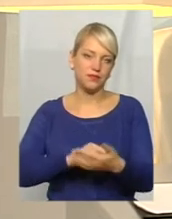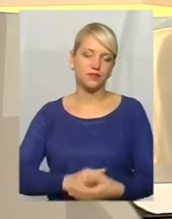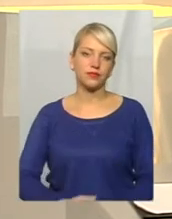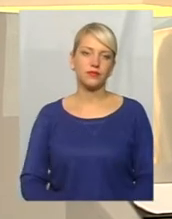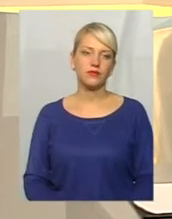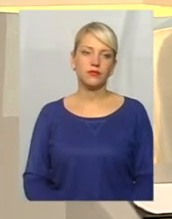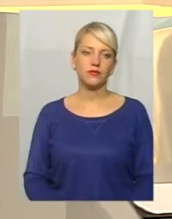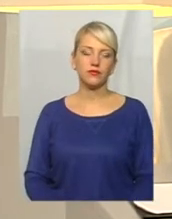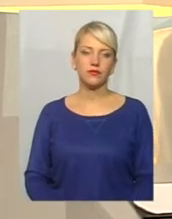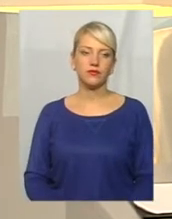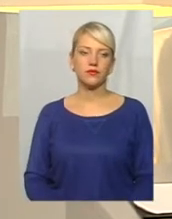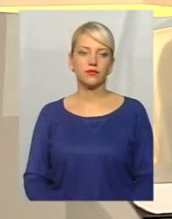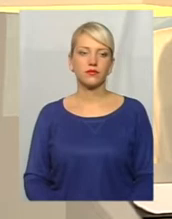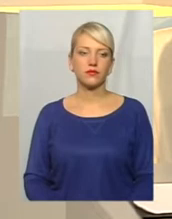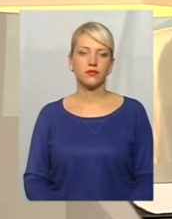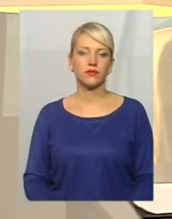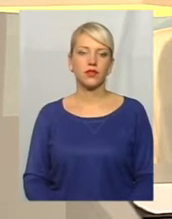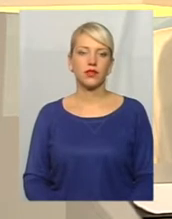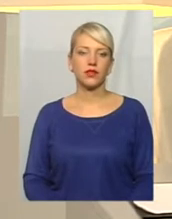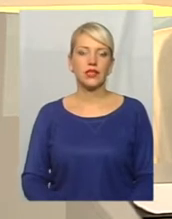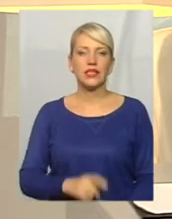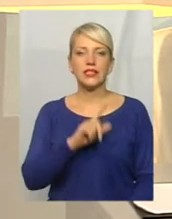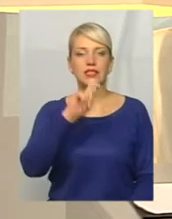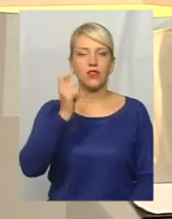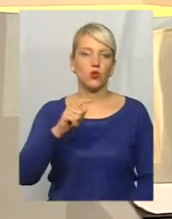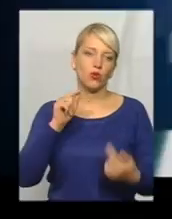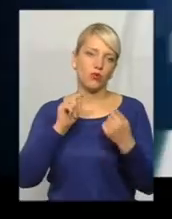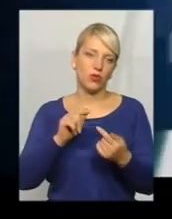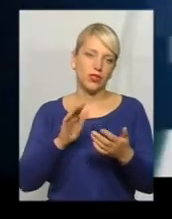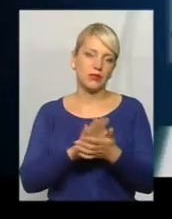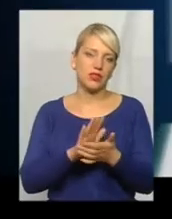з війною проти сміттєвого майданчика.